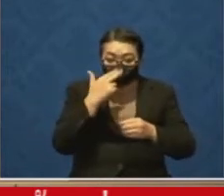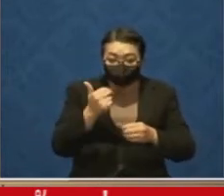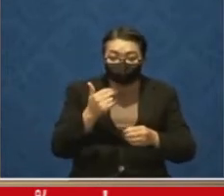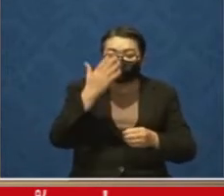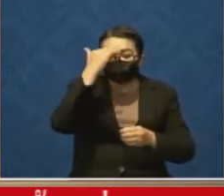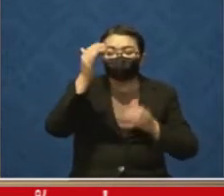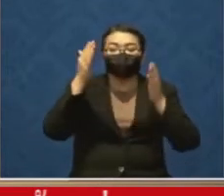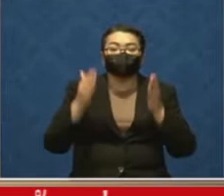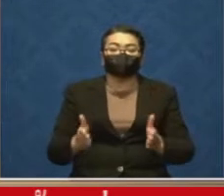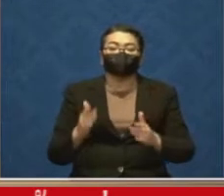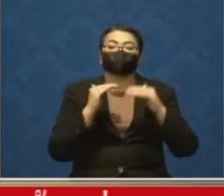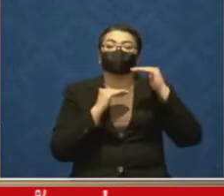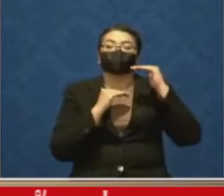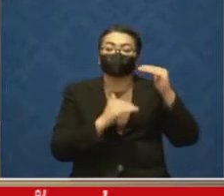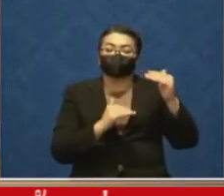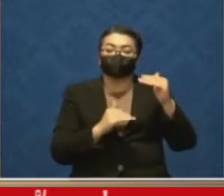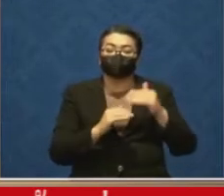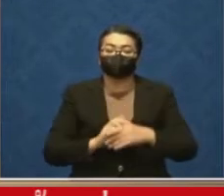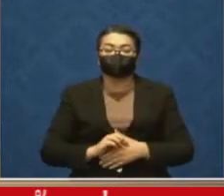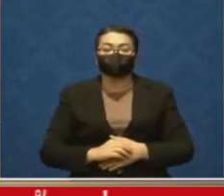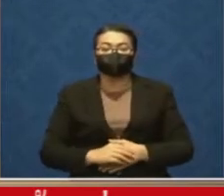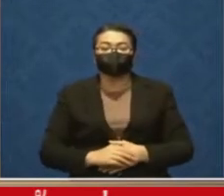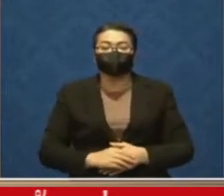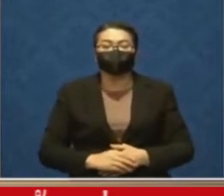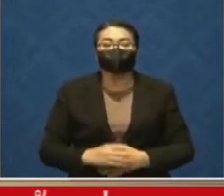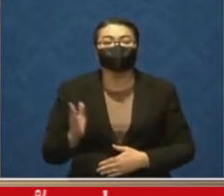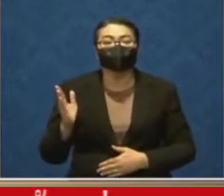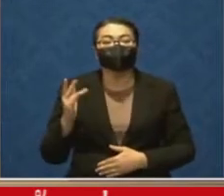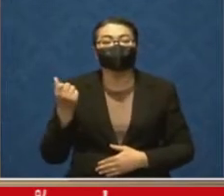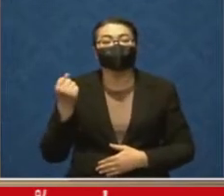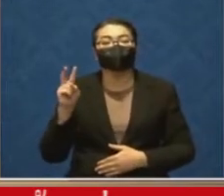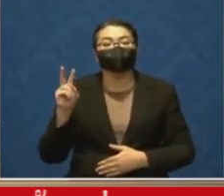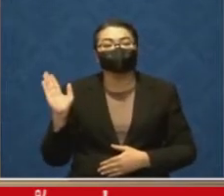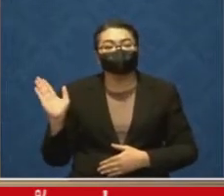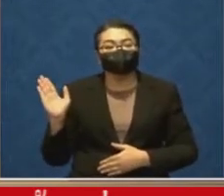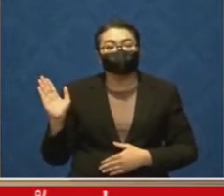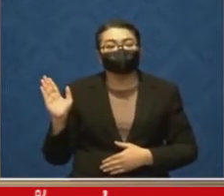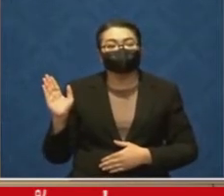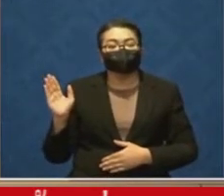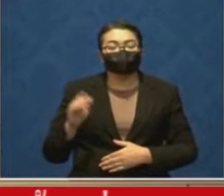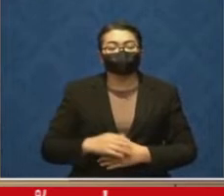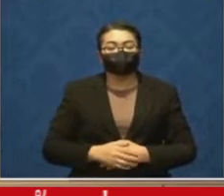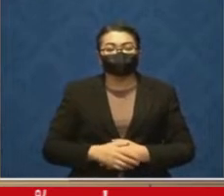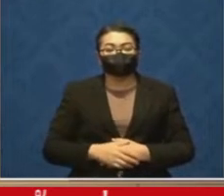คนเป็ตัวกำหนrianผมขอนิยาเปรีให้ท่ประานเห็นนะครับขอชาร์จที่ 12 ครัจะไดเหชัดคร